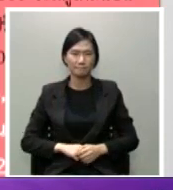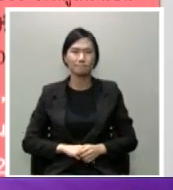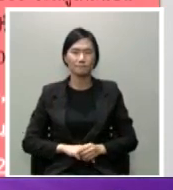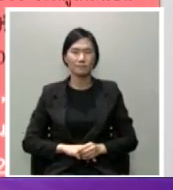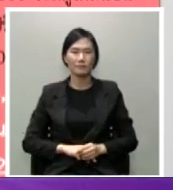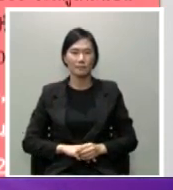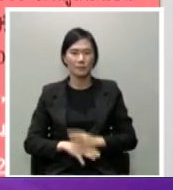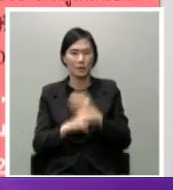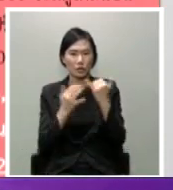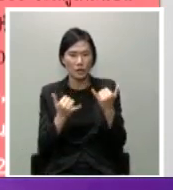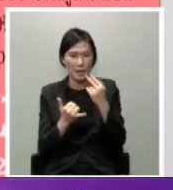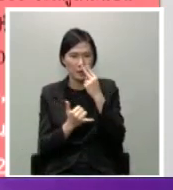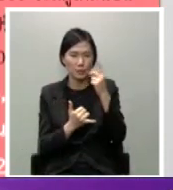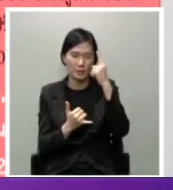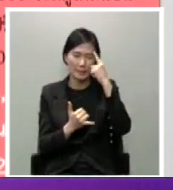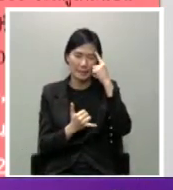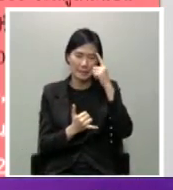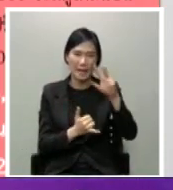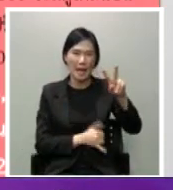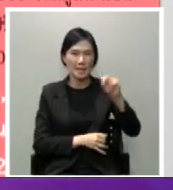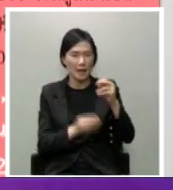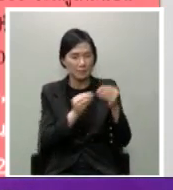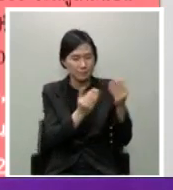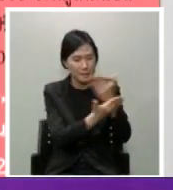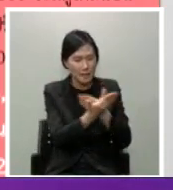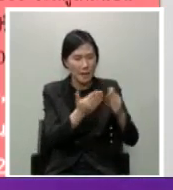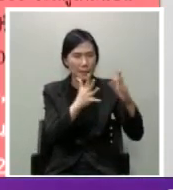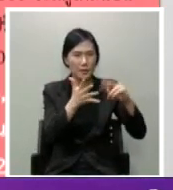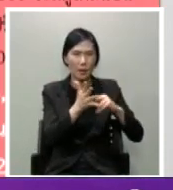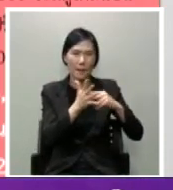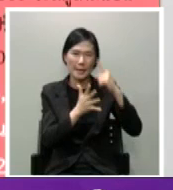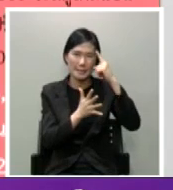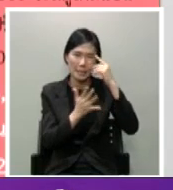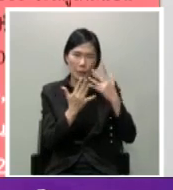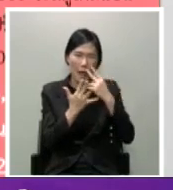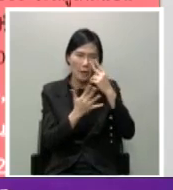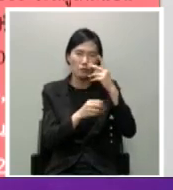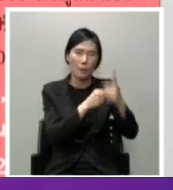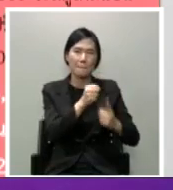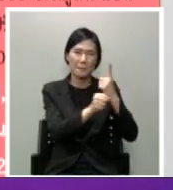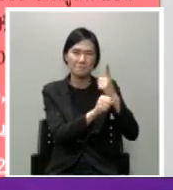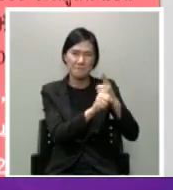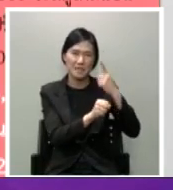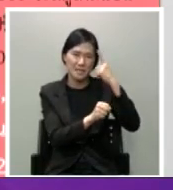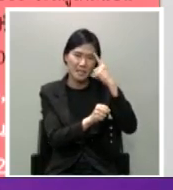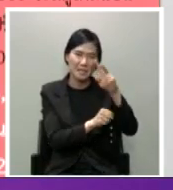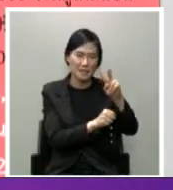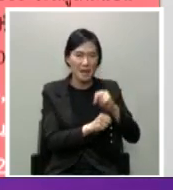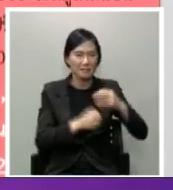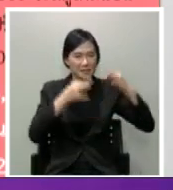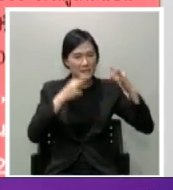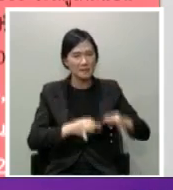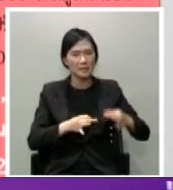Appellate Body จึงยังไม่นัดพิจารณาและคาดว่าจะใช้เวลาเป็นปีกว่าจะตัดสิน